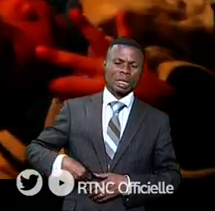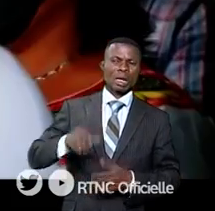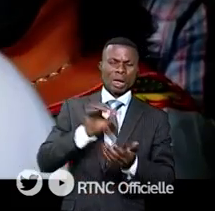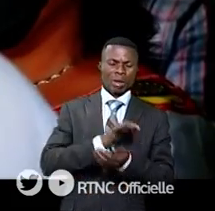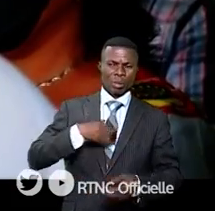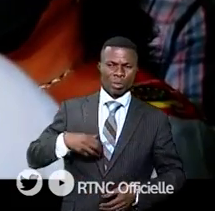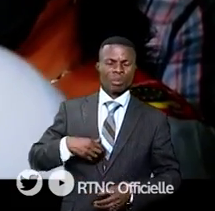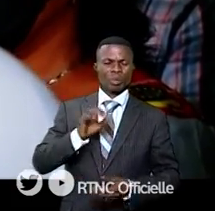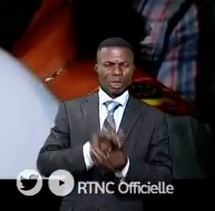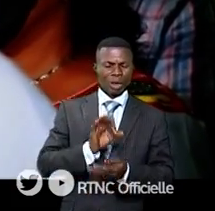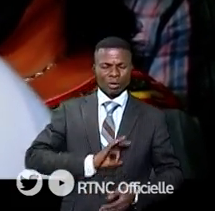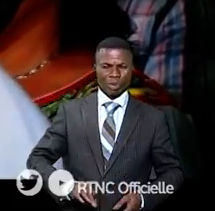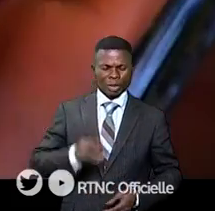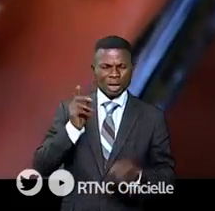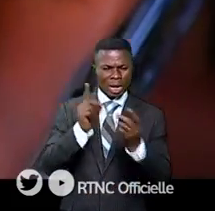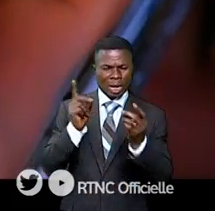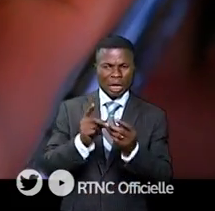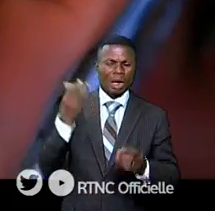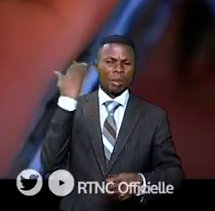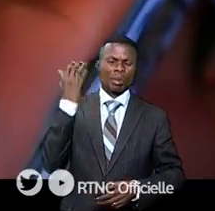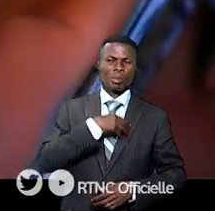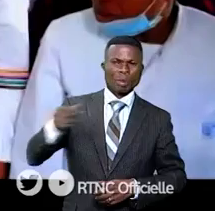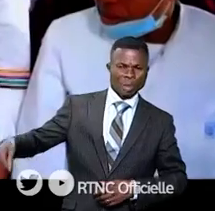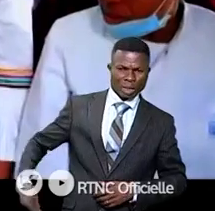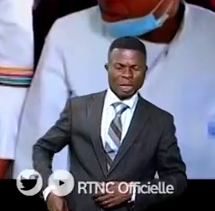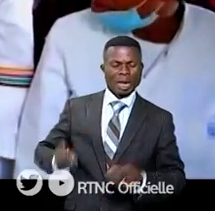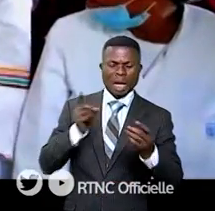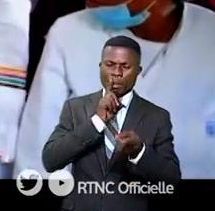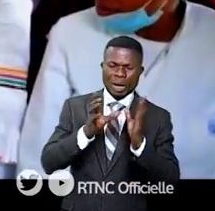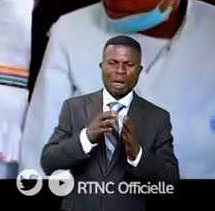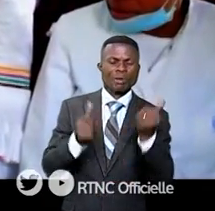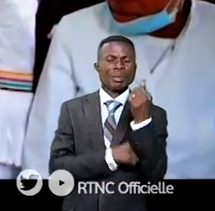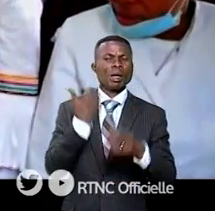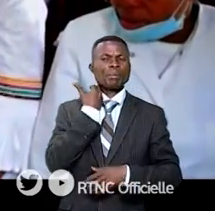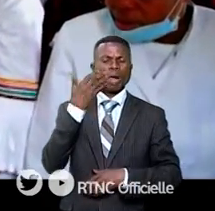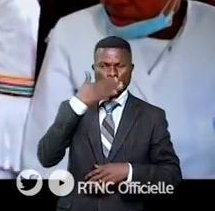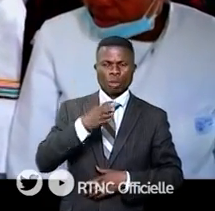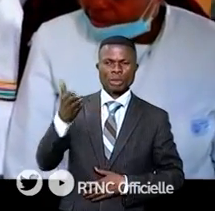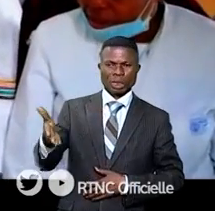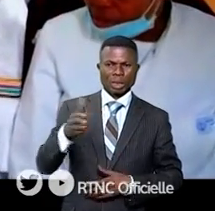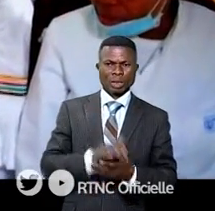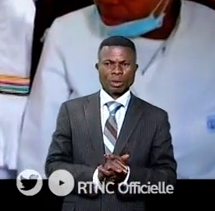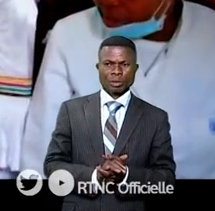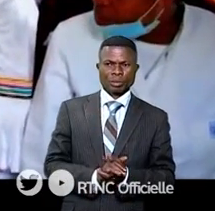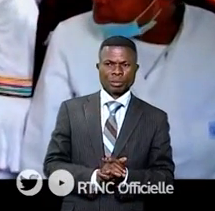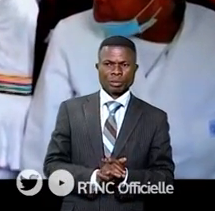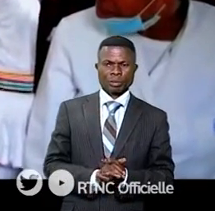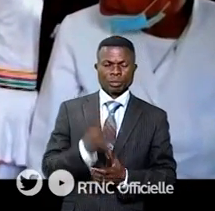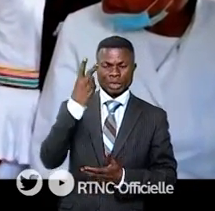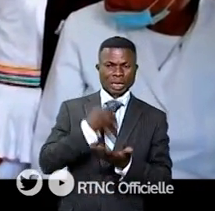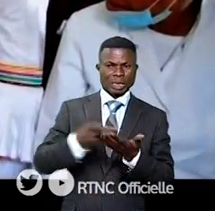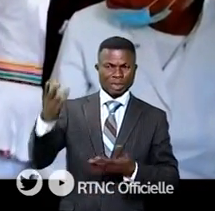dame à chaque contact avec le personnel soignant et les malades. Mais il y a combien de temps que vous avez opéré là ? Ça fait 2 semaines